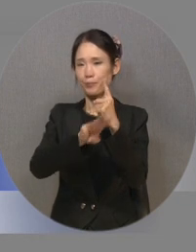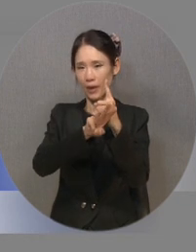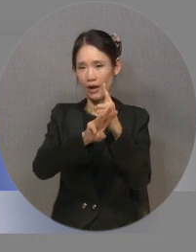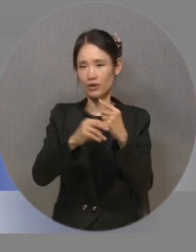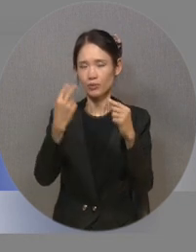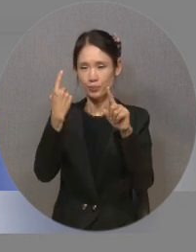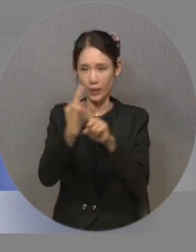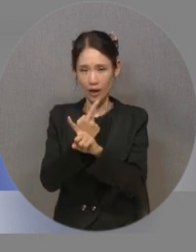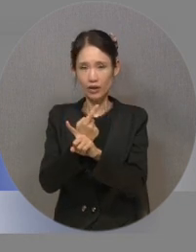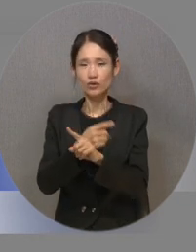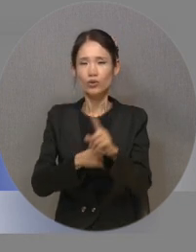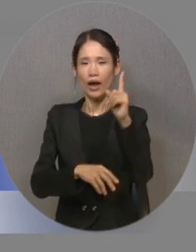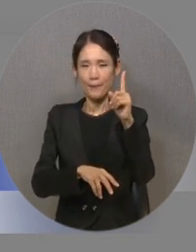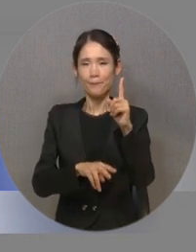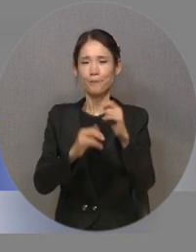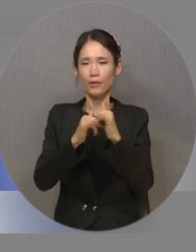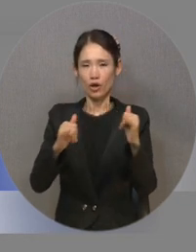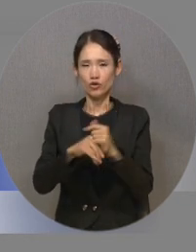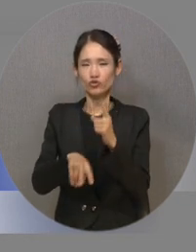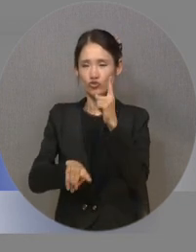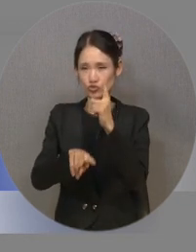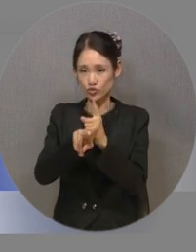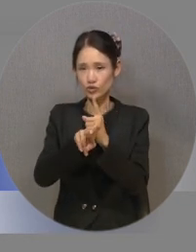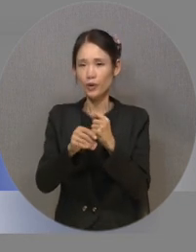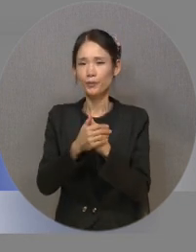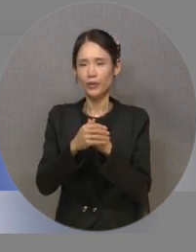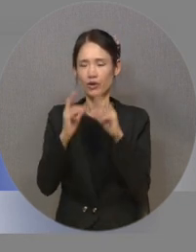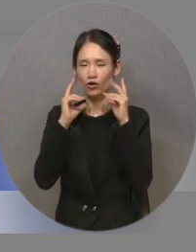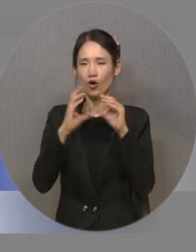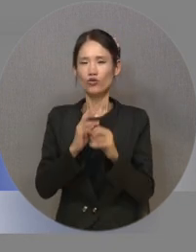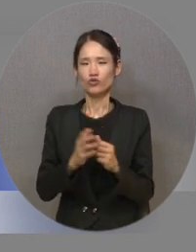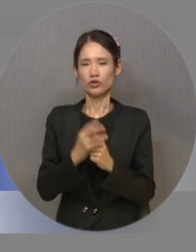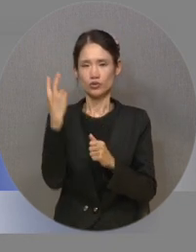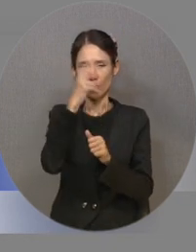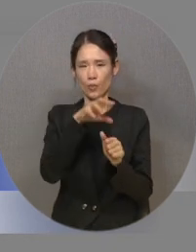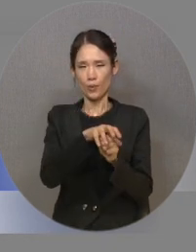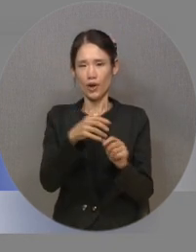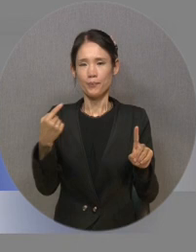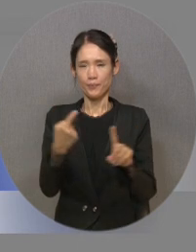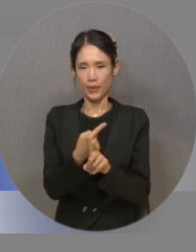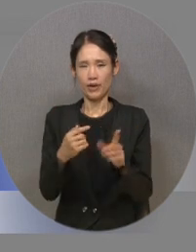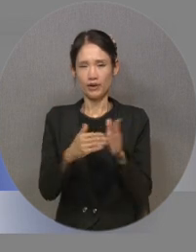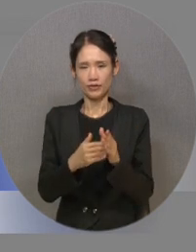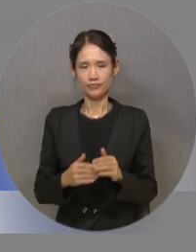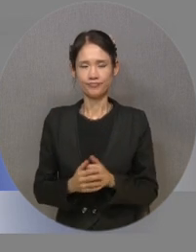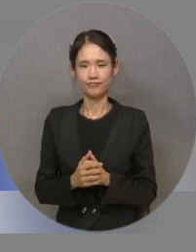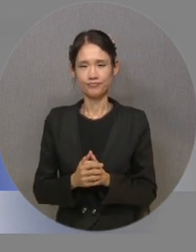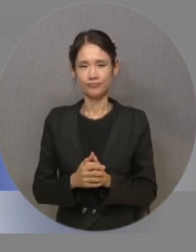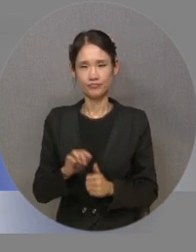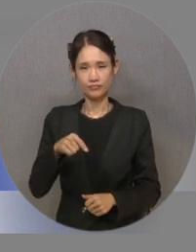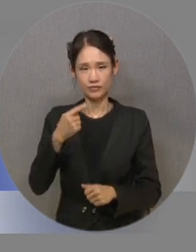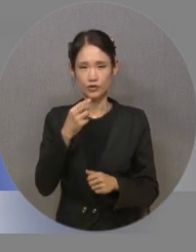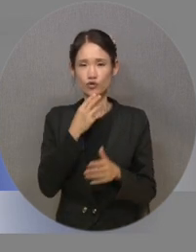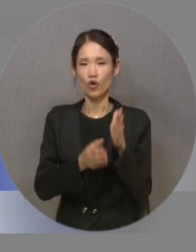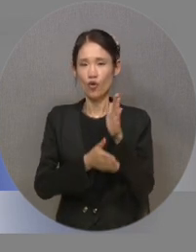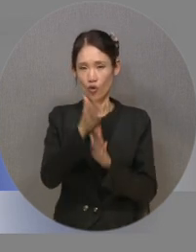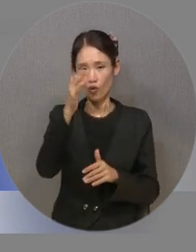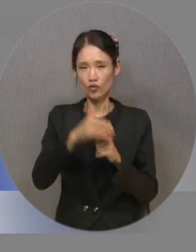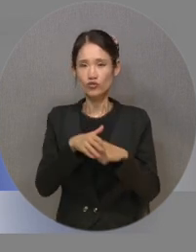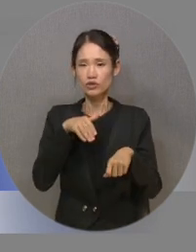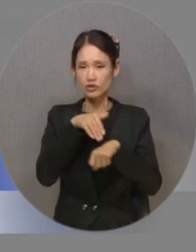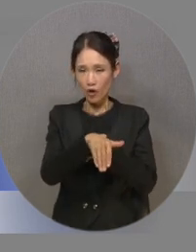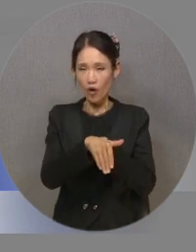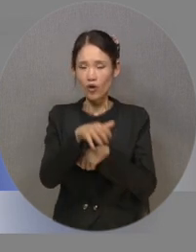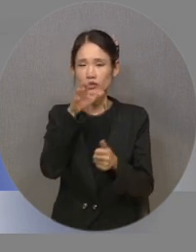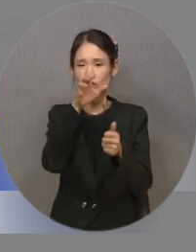이제는 교사 한 명이 두 명의 장애 영유아를 돌볼 수 있도록 했습니다 다음으로 서울시는 서울형